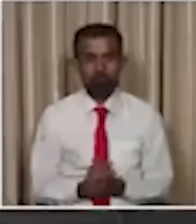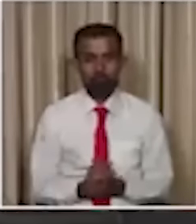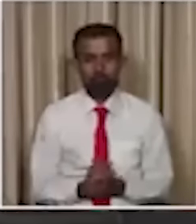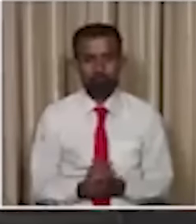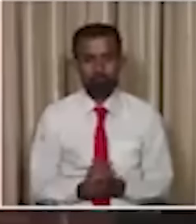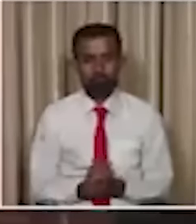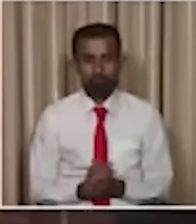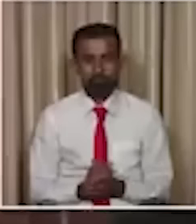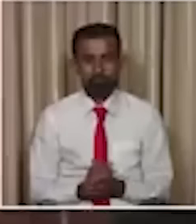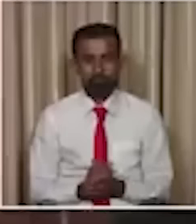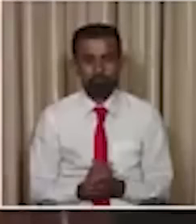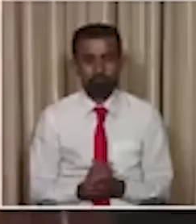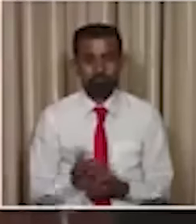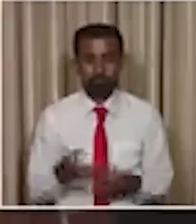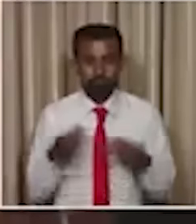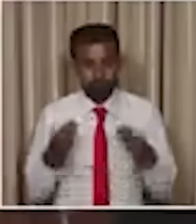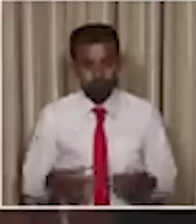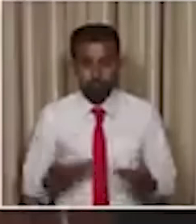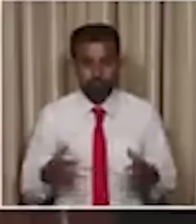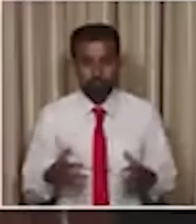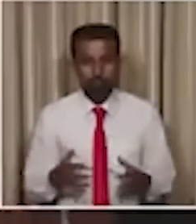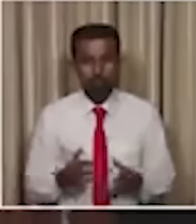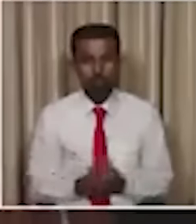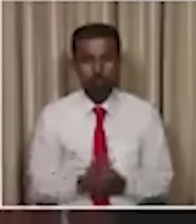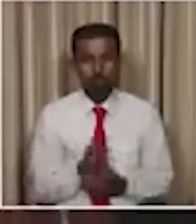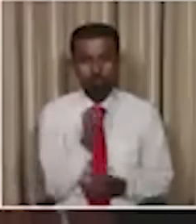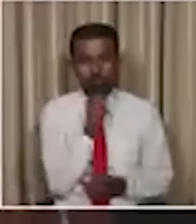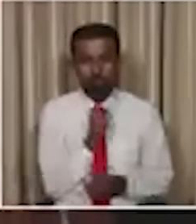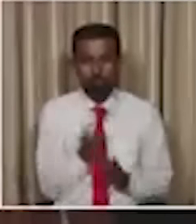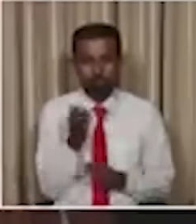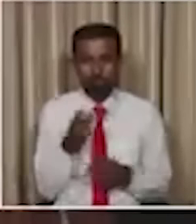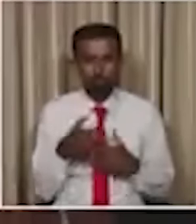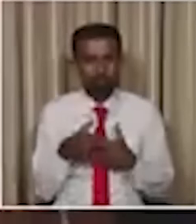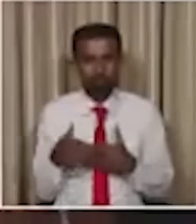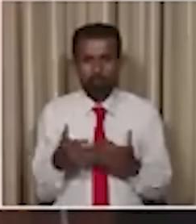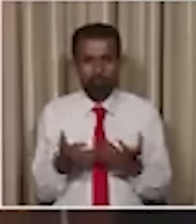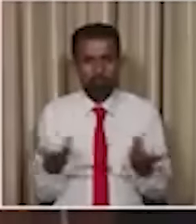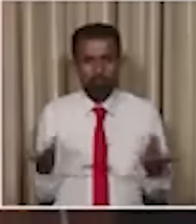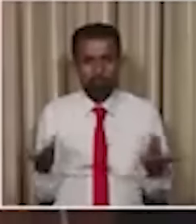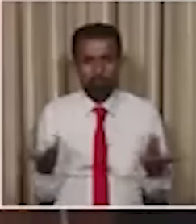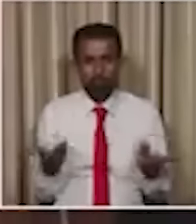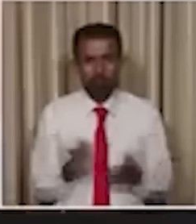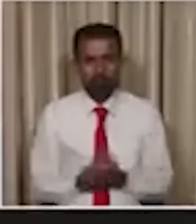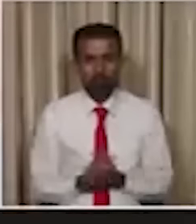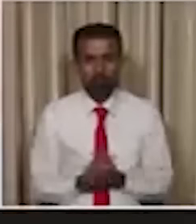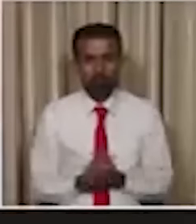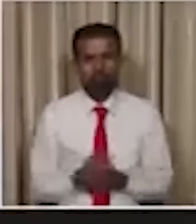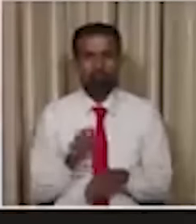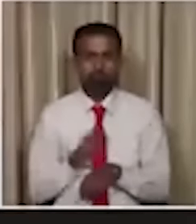ඒ කියන්නේ එවැනි මිතරම් අපරාධික ඩිඩේරි යන එක ඒ කියන්නේ විශ්‍රාමයම හේතුවක් නෙවෙයි උන්ට කරුවන්තුමා කාලය ගැන සැලකිලිමත් වෙන්න.